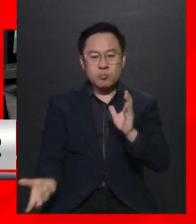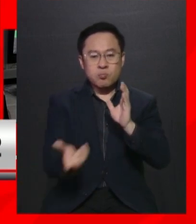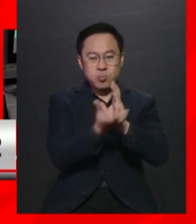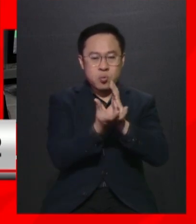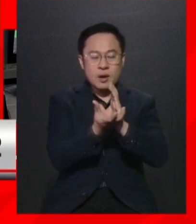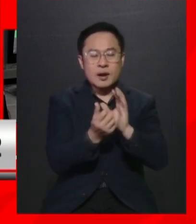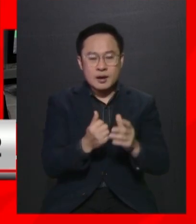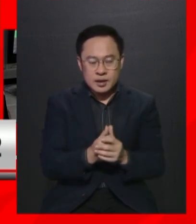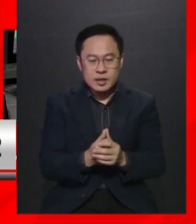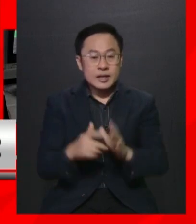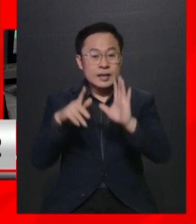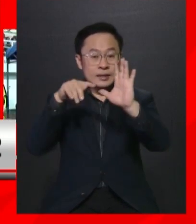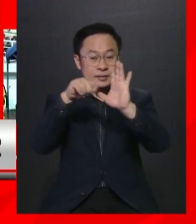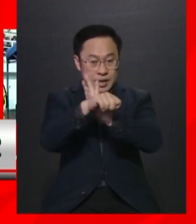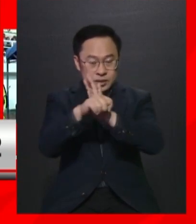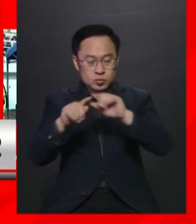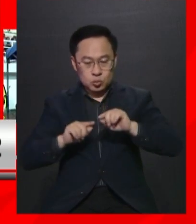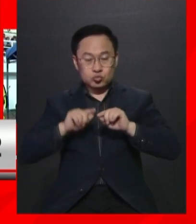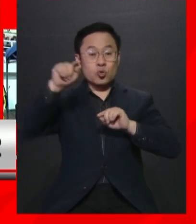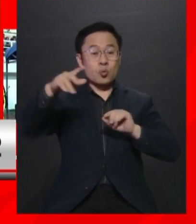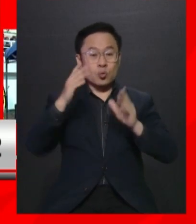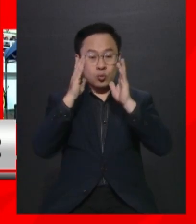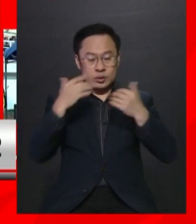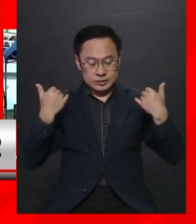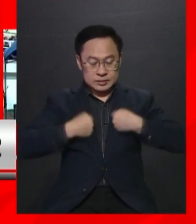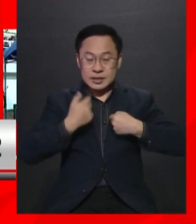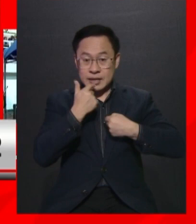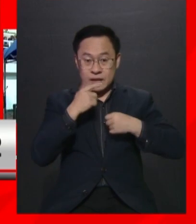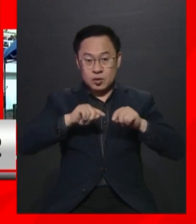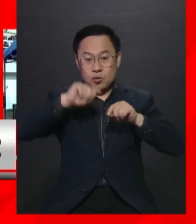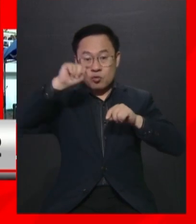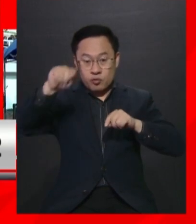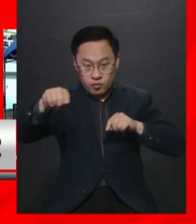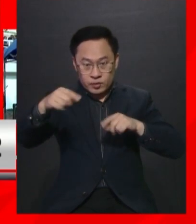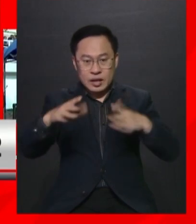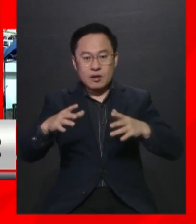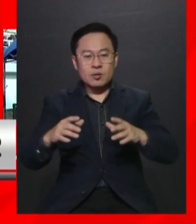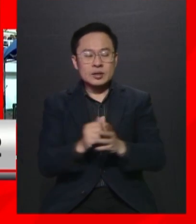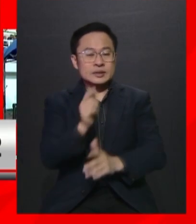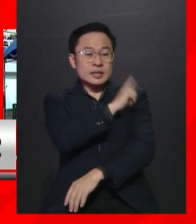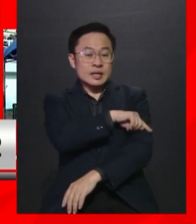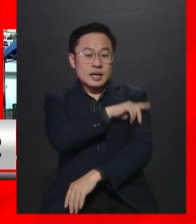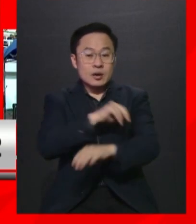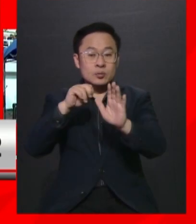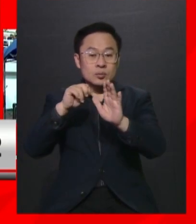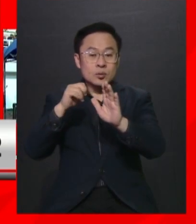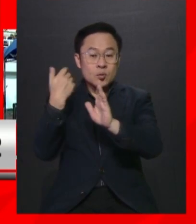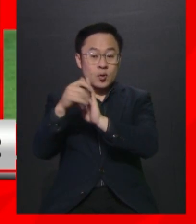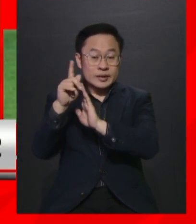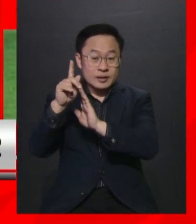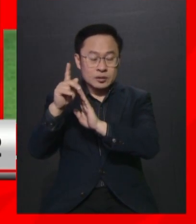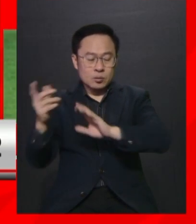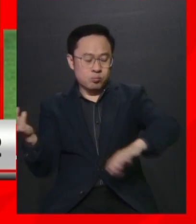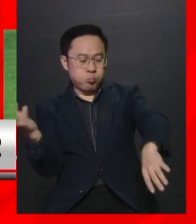ะคือจังหวะเปิดบอลจังหวะแรกเนี่ยนะครับแล้วพอบอลเข้าเขตโทษเนี่ยไปโดนแขนครับพยายามชักมือหลบแล้วแต่ว่าไม่ทันนะ